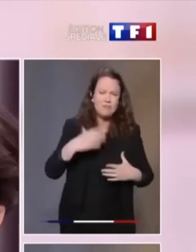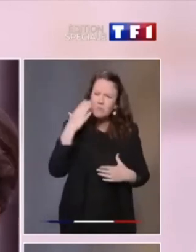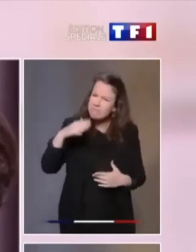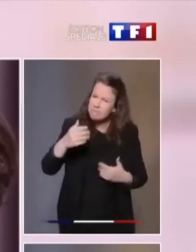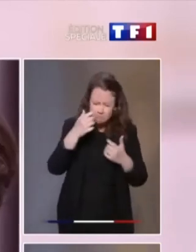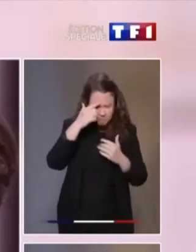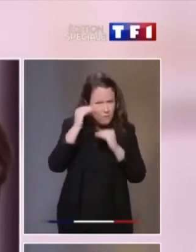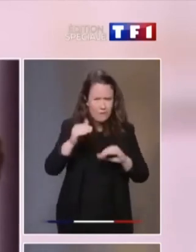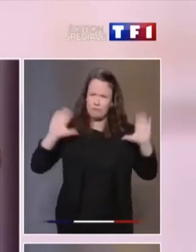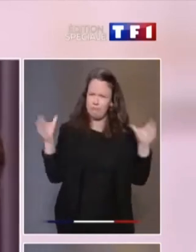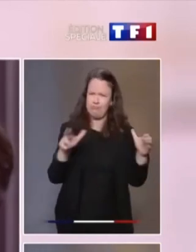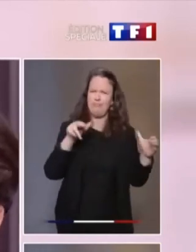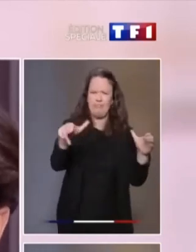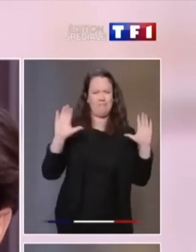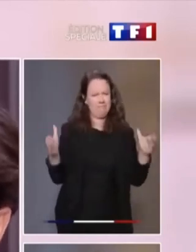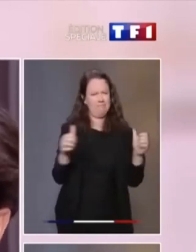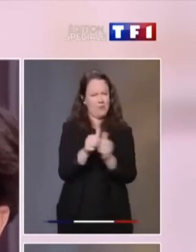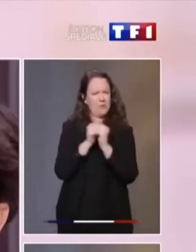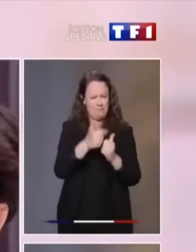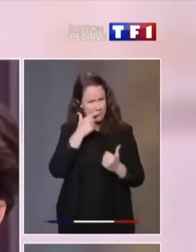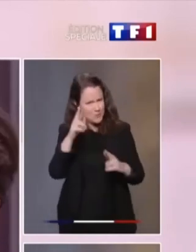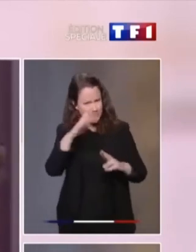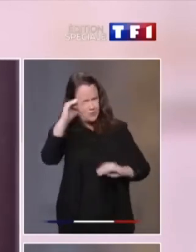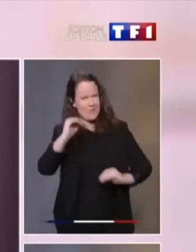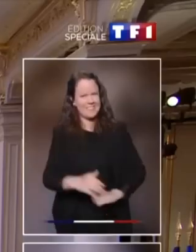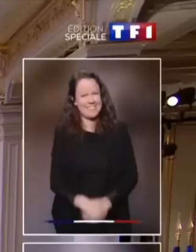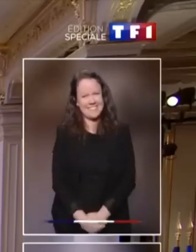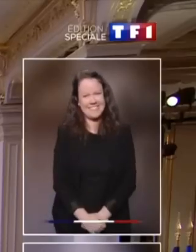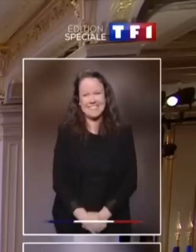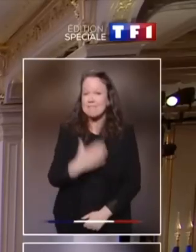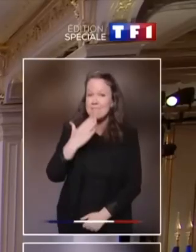Он же политик. Merci, monsieur le président. Merci à vous.